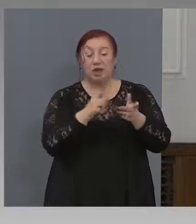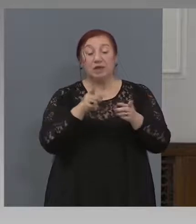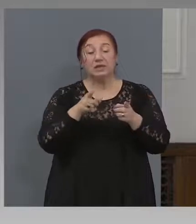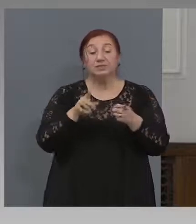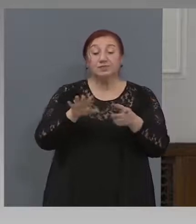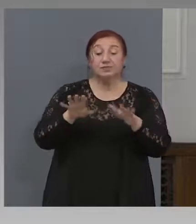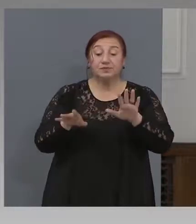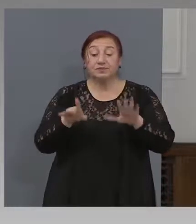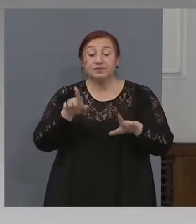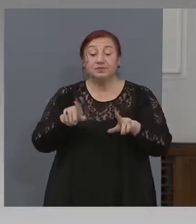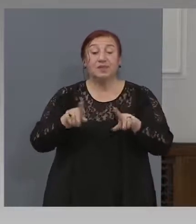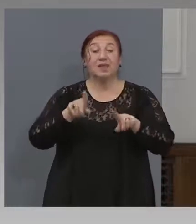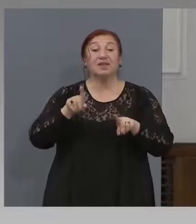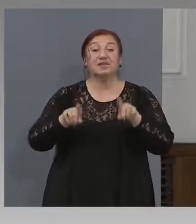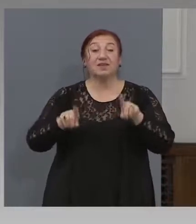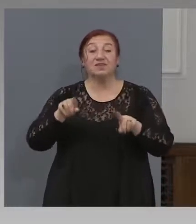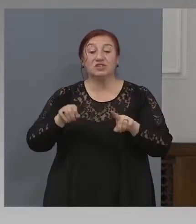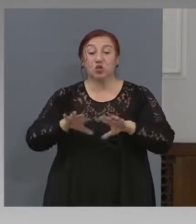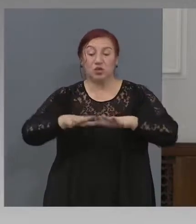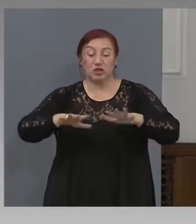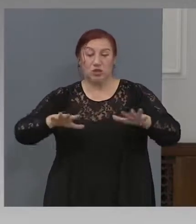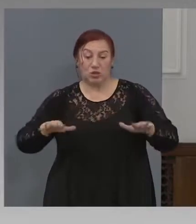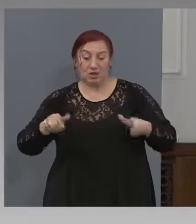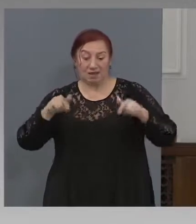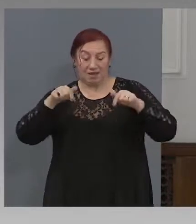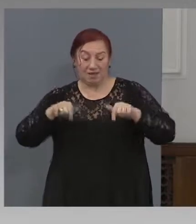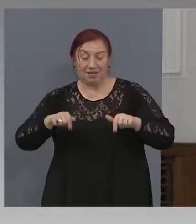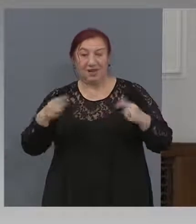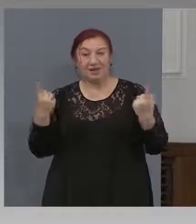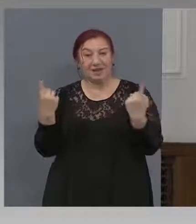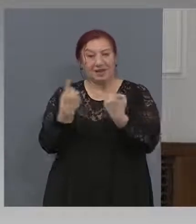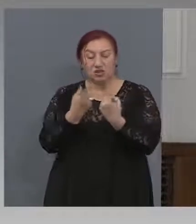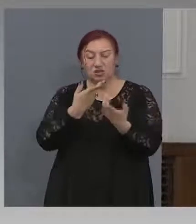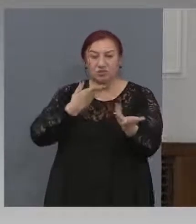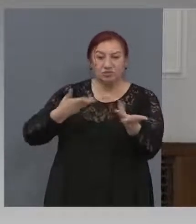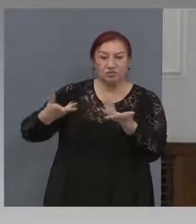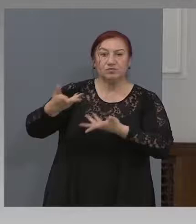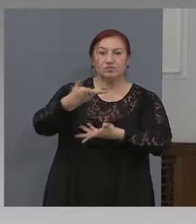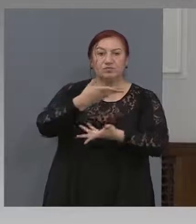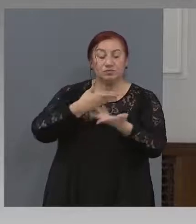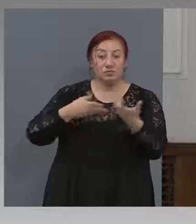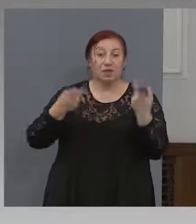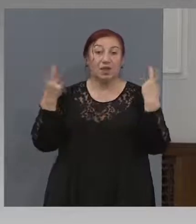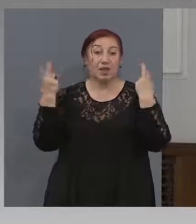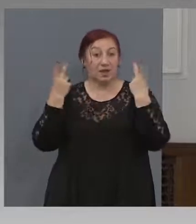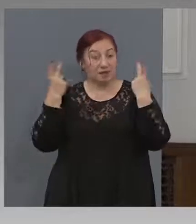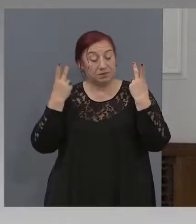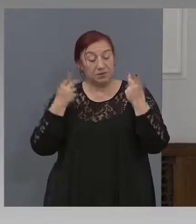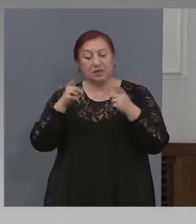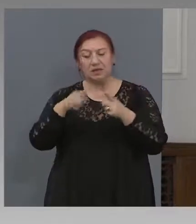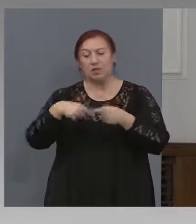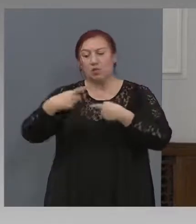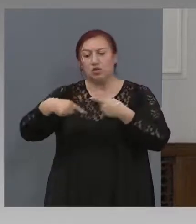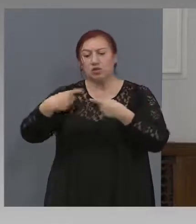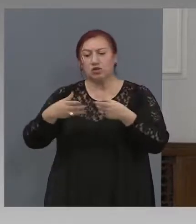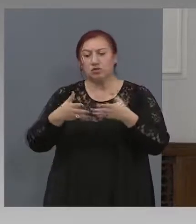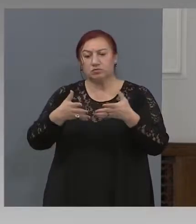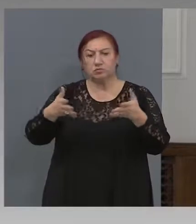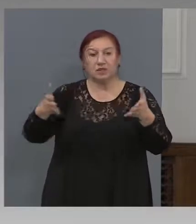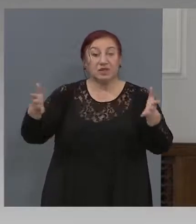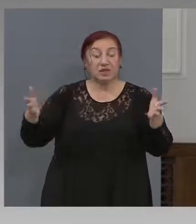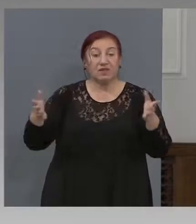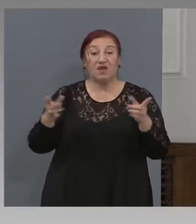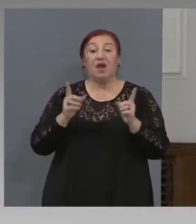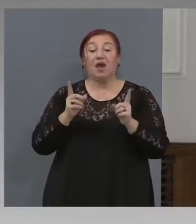променя с представителите. Днес на срещата се говорихме, че разбира се, то може да се развива. Кое